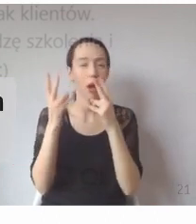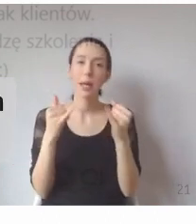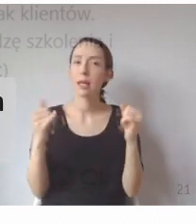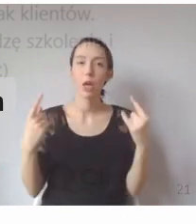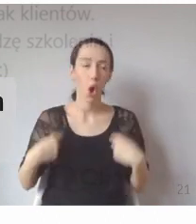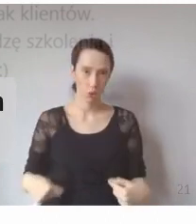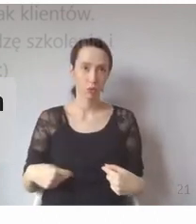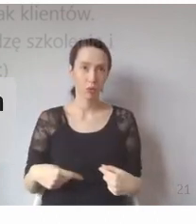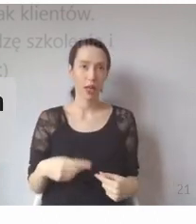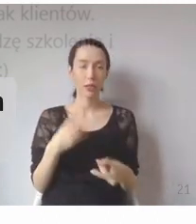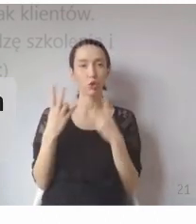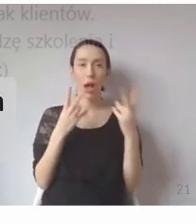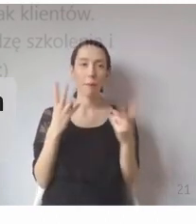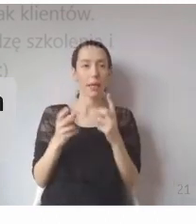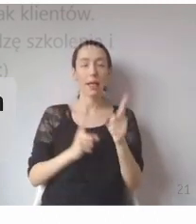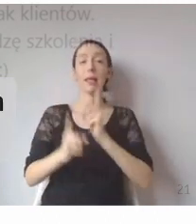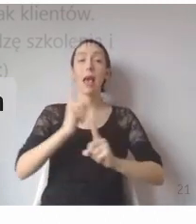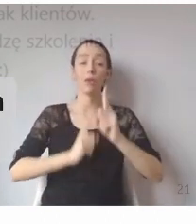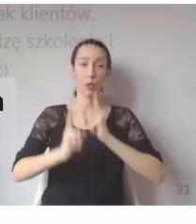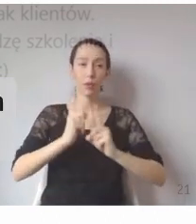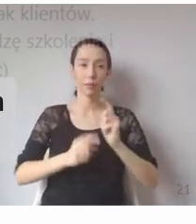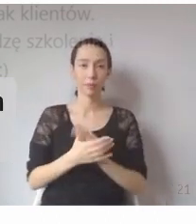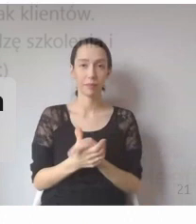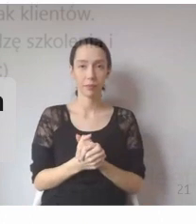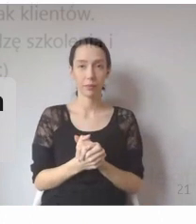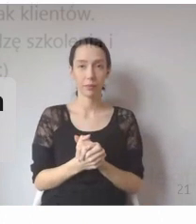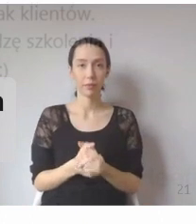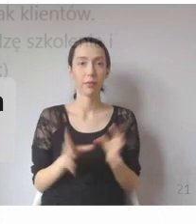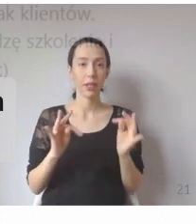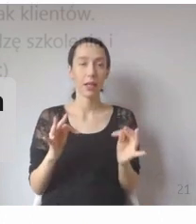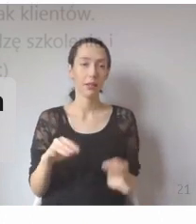pokażę tą sekcję podsumowania na moim profilu.